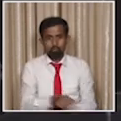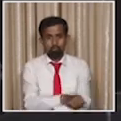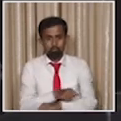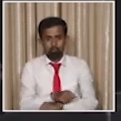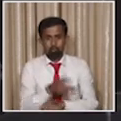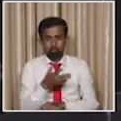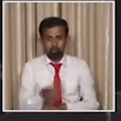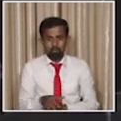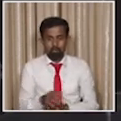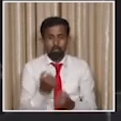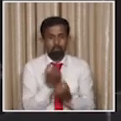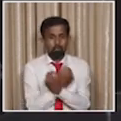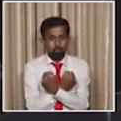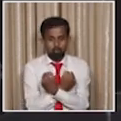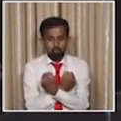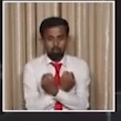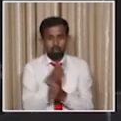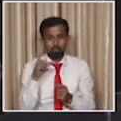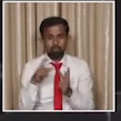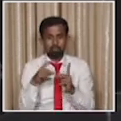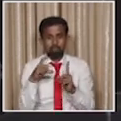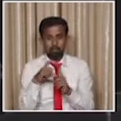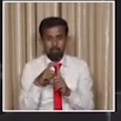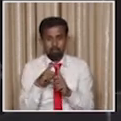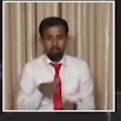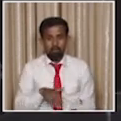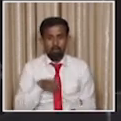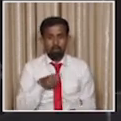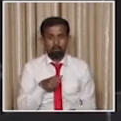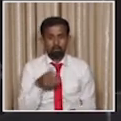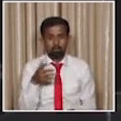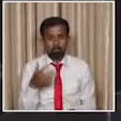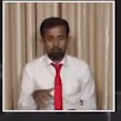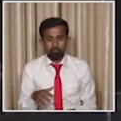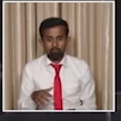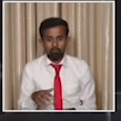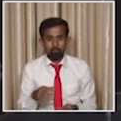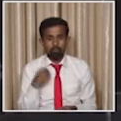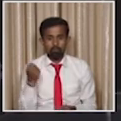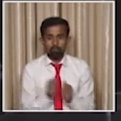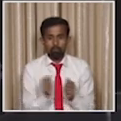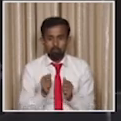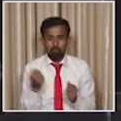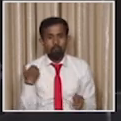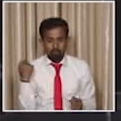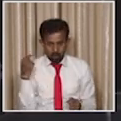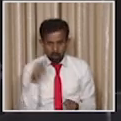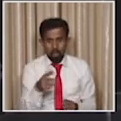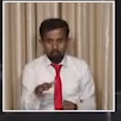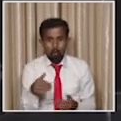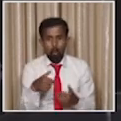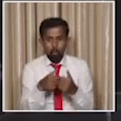කරපු ඒ පොලිසියේ CID එකේ ප්‍රධානියා කරපු සෙෂන් එකේ මමත් ඔක්කොම මමත් ආගෙන